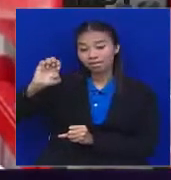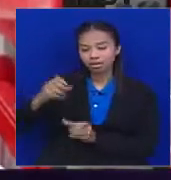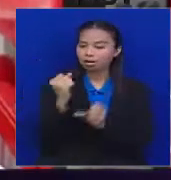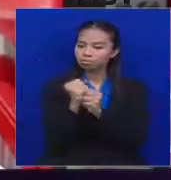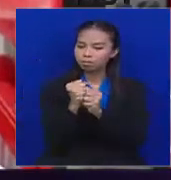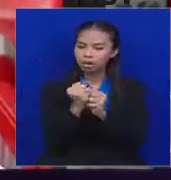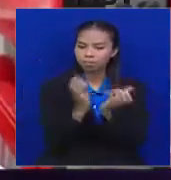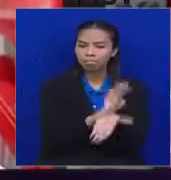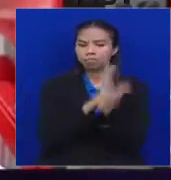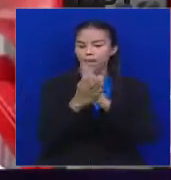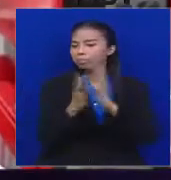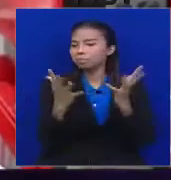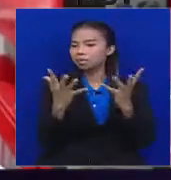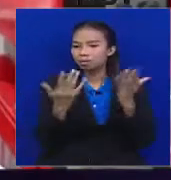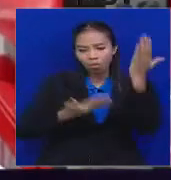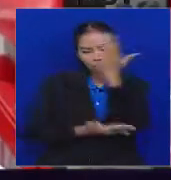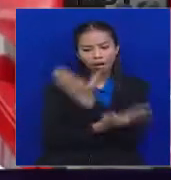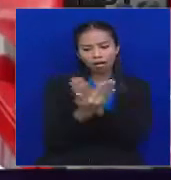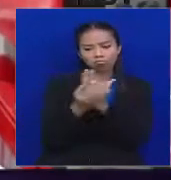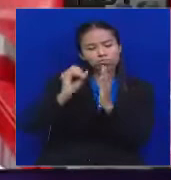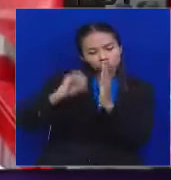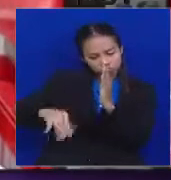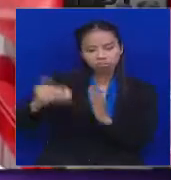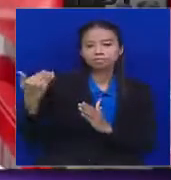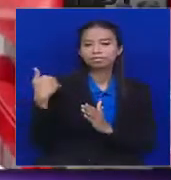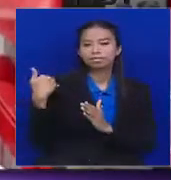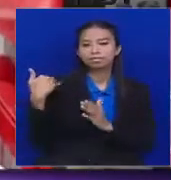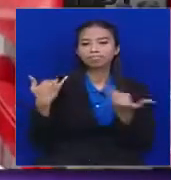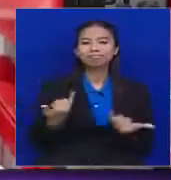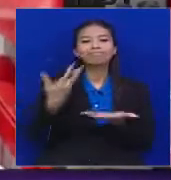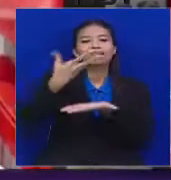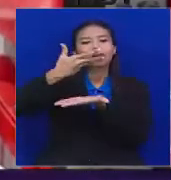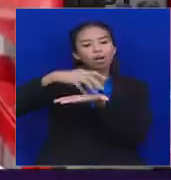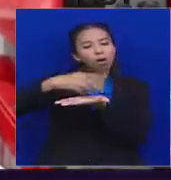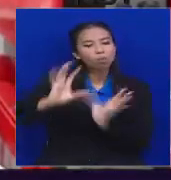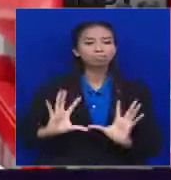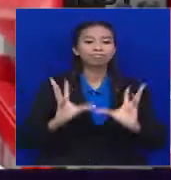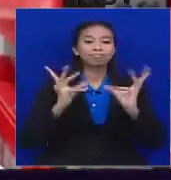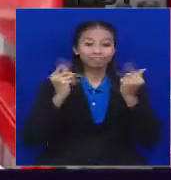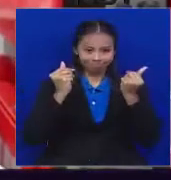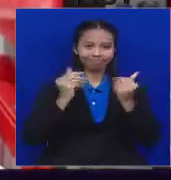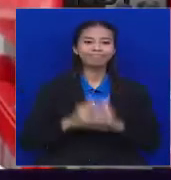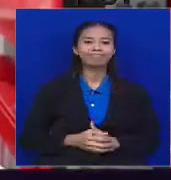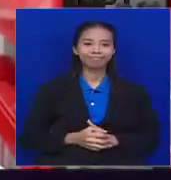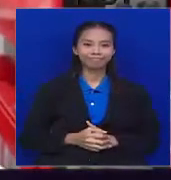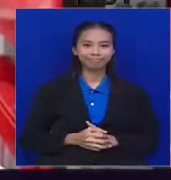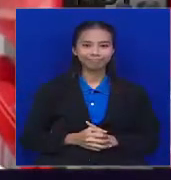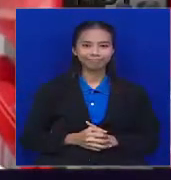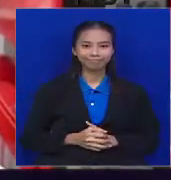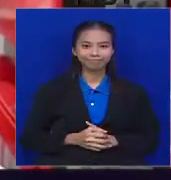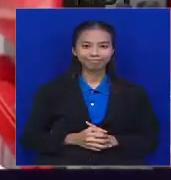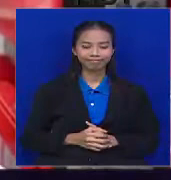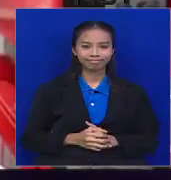ตนะครับมีโอกาสมากนะครับที่จะหายออกไปจากตลาดนะครับสุวิชาเก้มสีถ่ายภาพสถานุนพัทลุงรายงานครับ